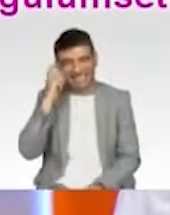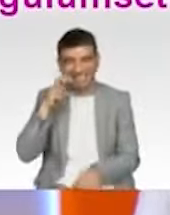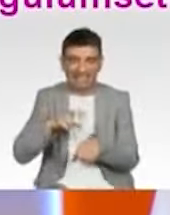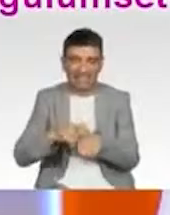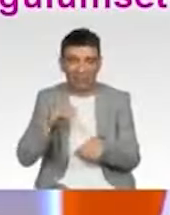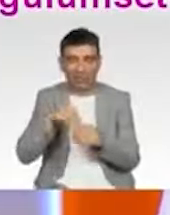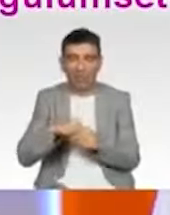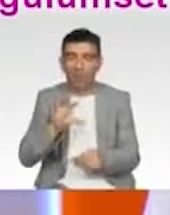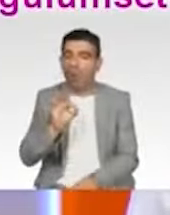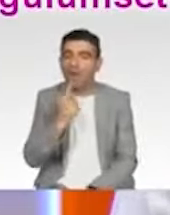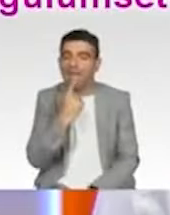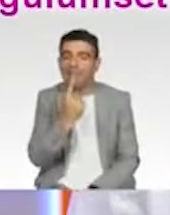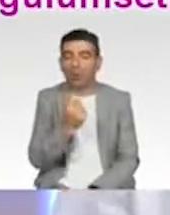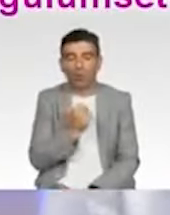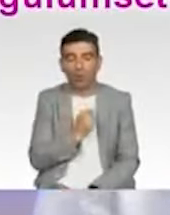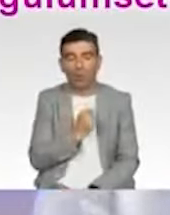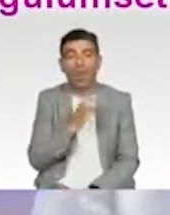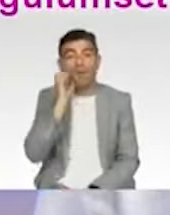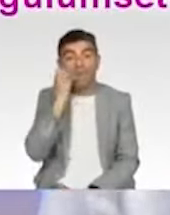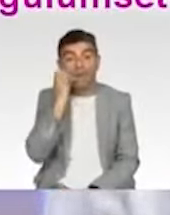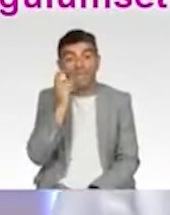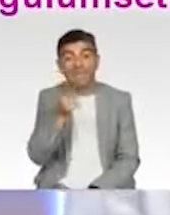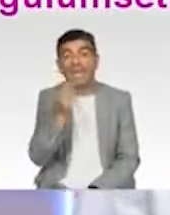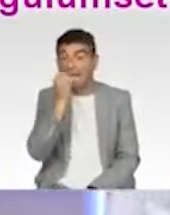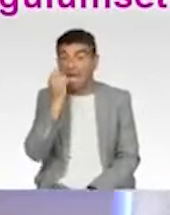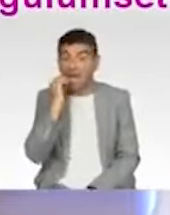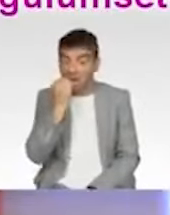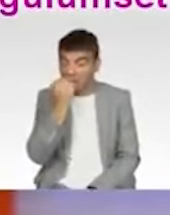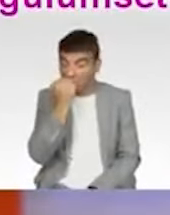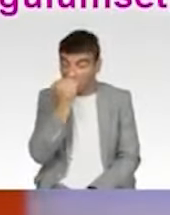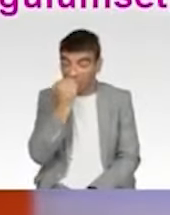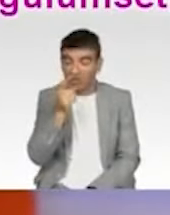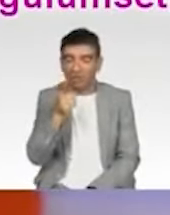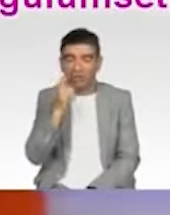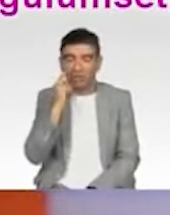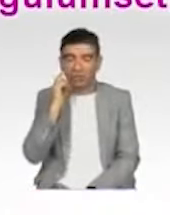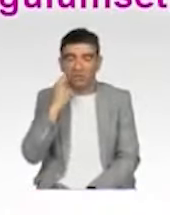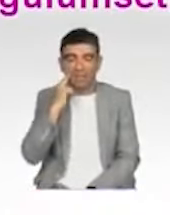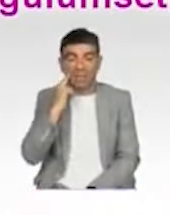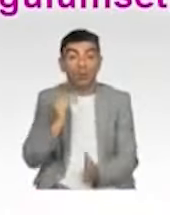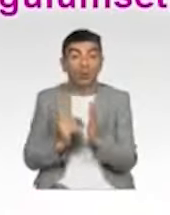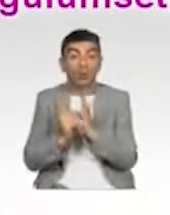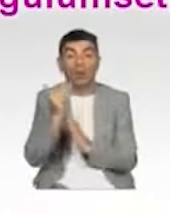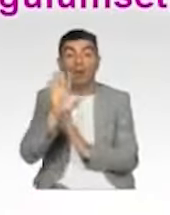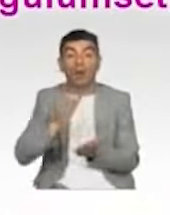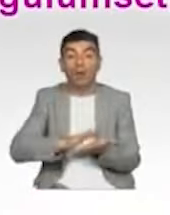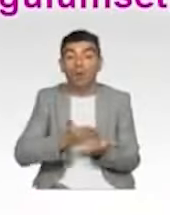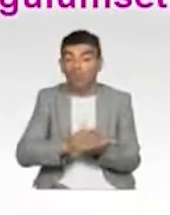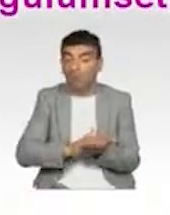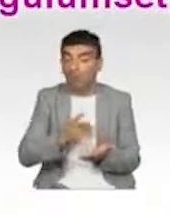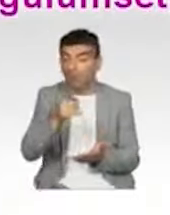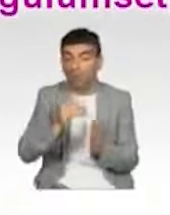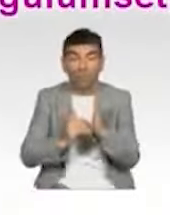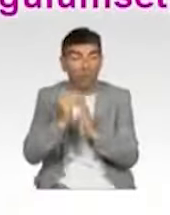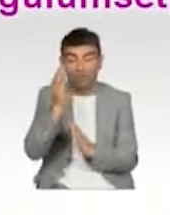için böyle söylüyorlar aslında. Patates kan şekerini yükseltmez. Kızartmazsanız asla kan şekerinizi yükseltmez.